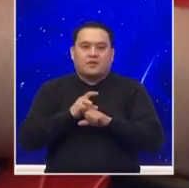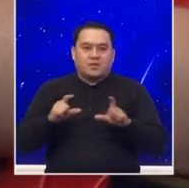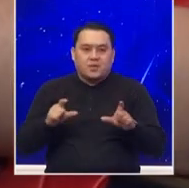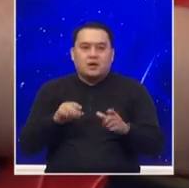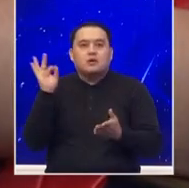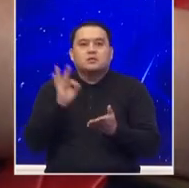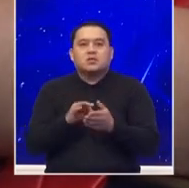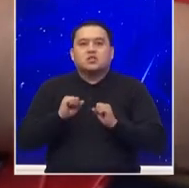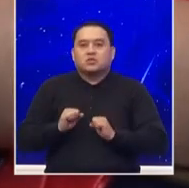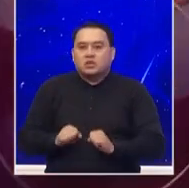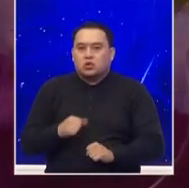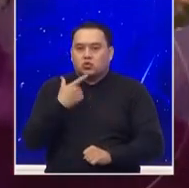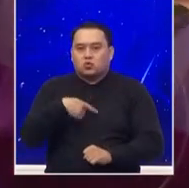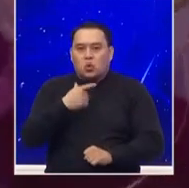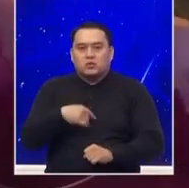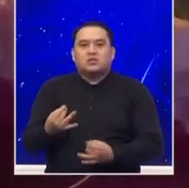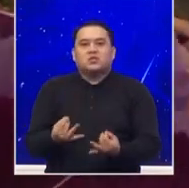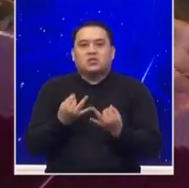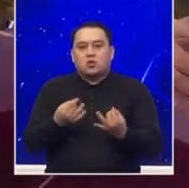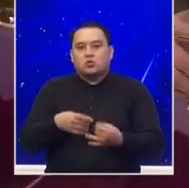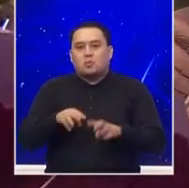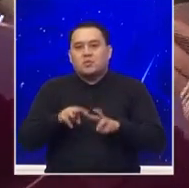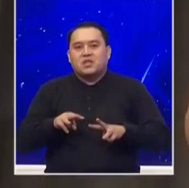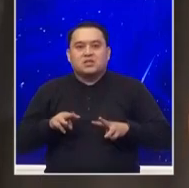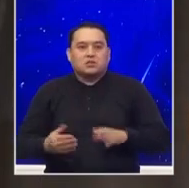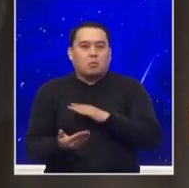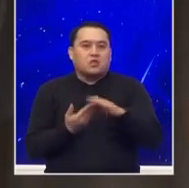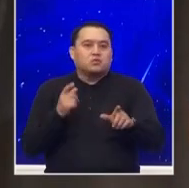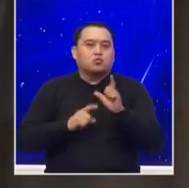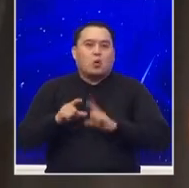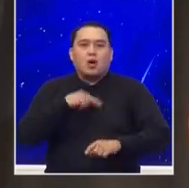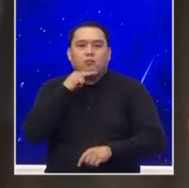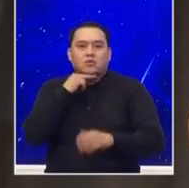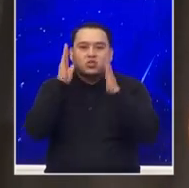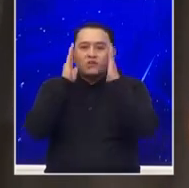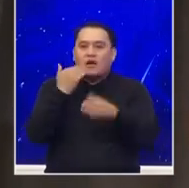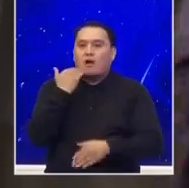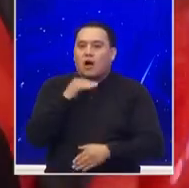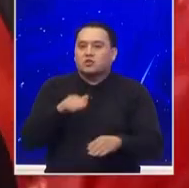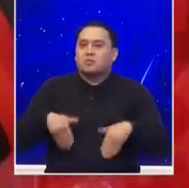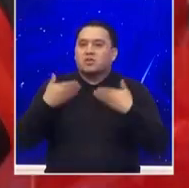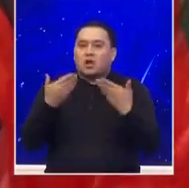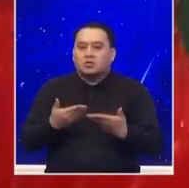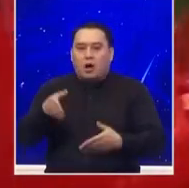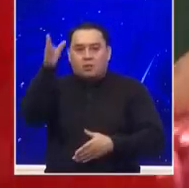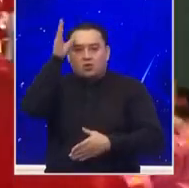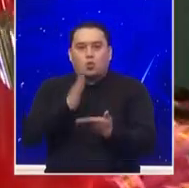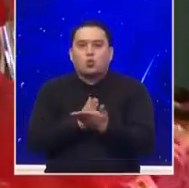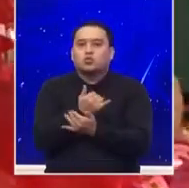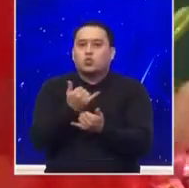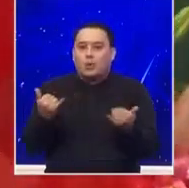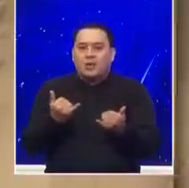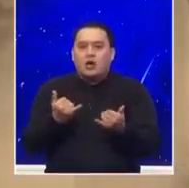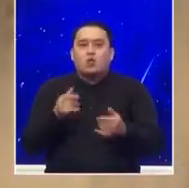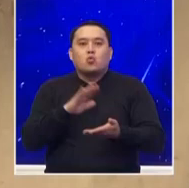В целях защиты прав и собственных интересов глава министерства призвал студентов обращать внимание на качество предоставляемых образовательных услуг.